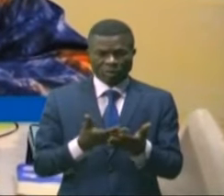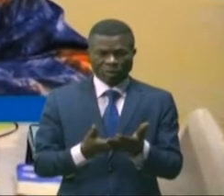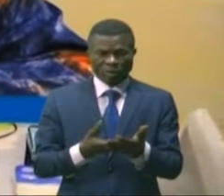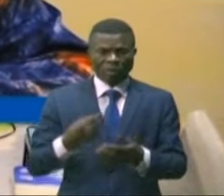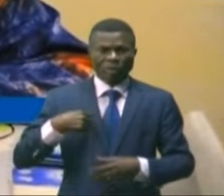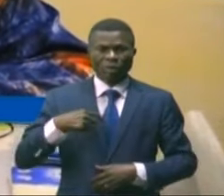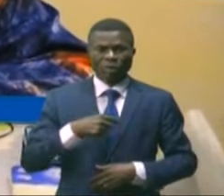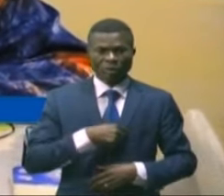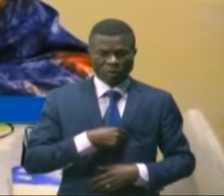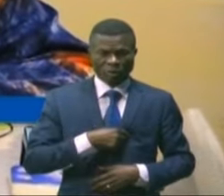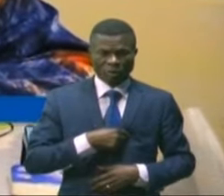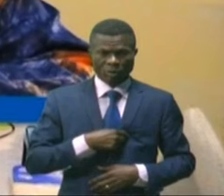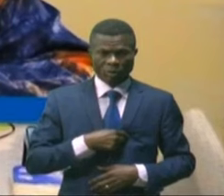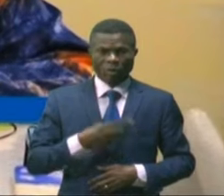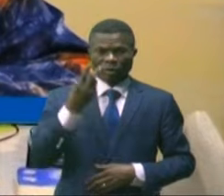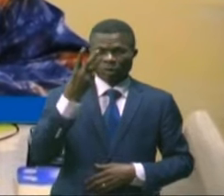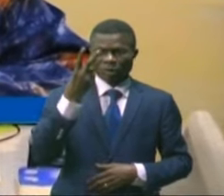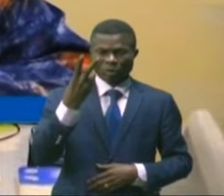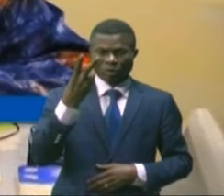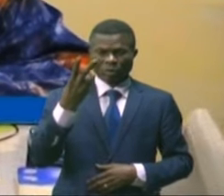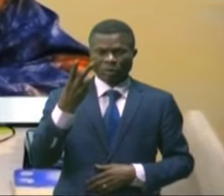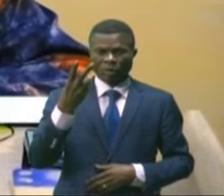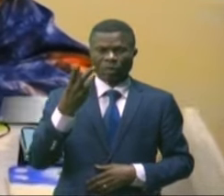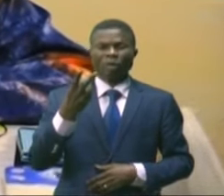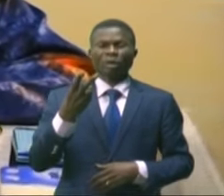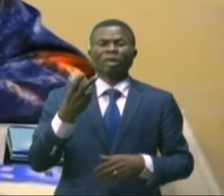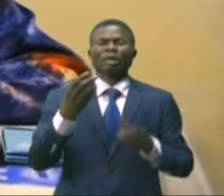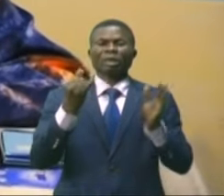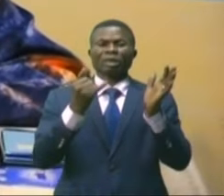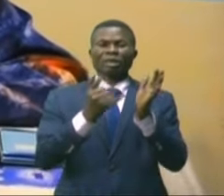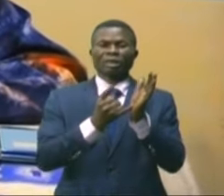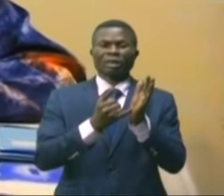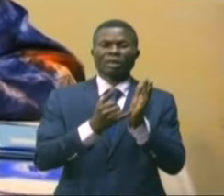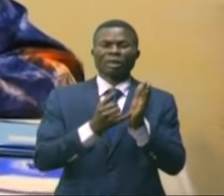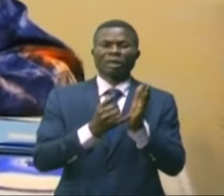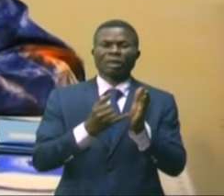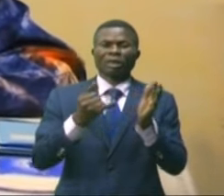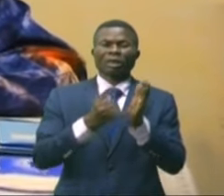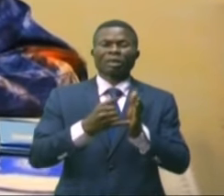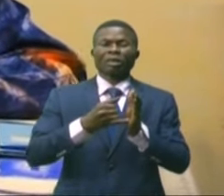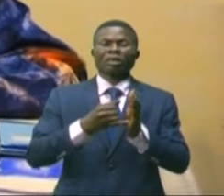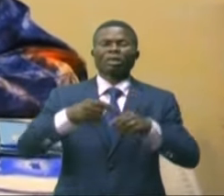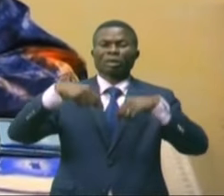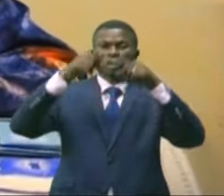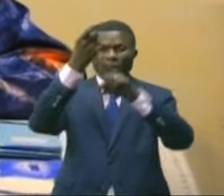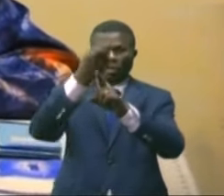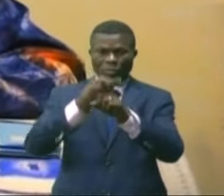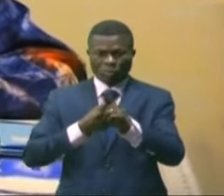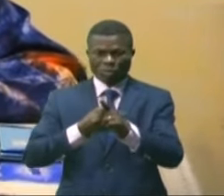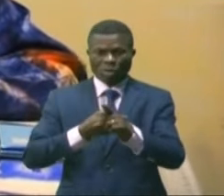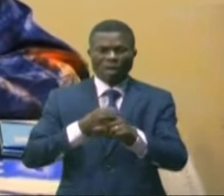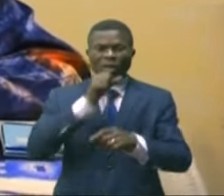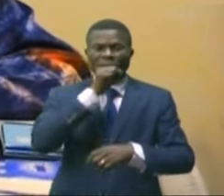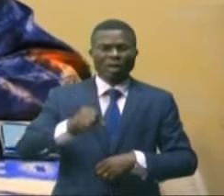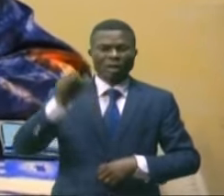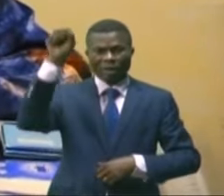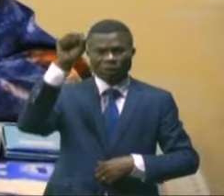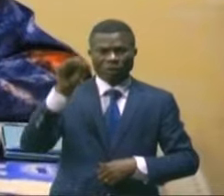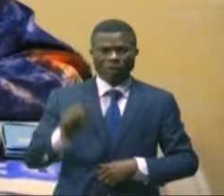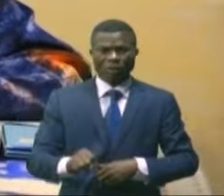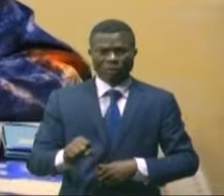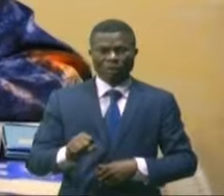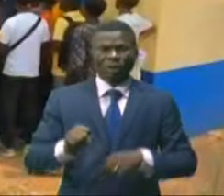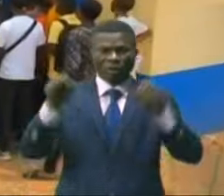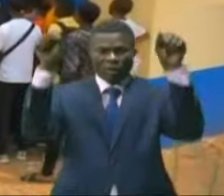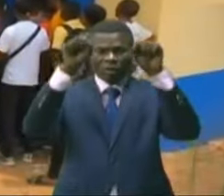nous avons des semestres. À la différence de l'ancien système, où il y avait trois sessions,